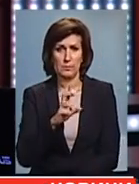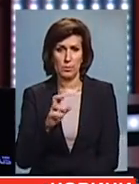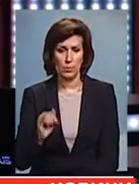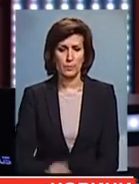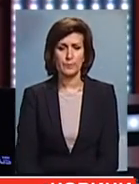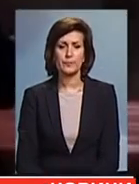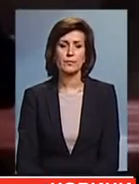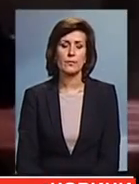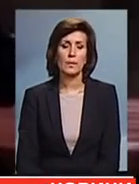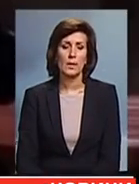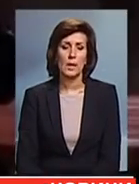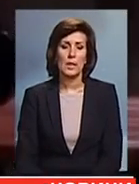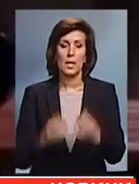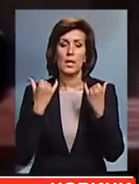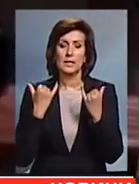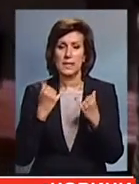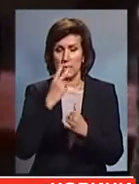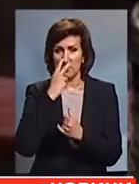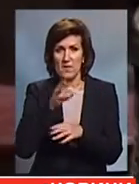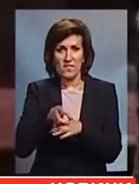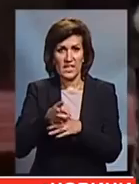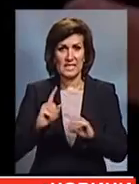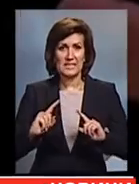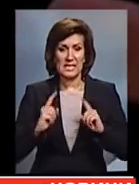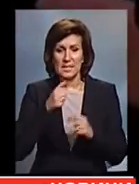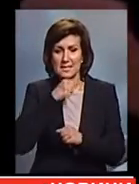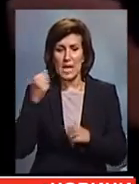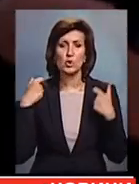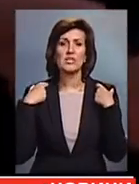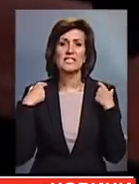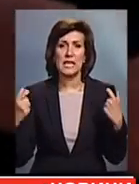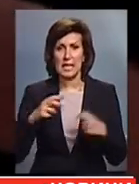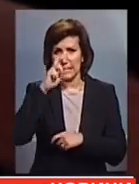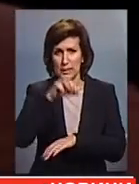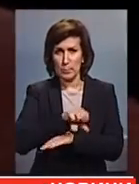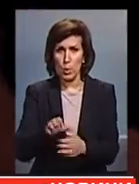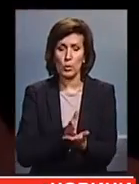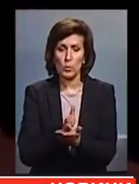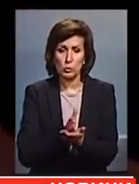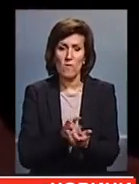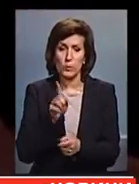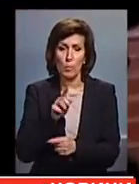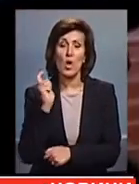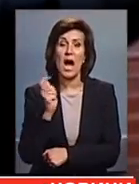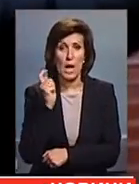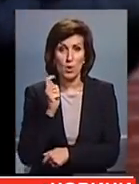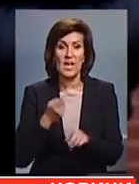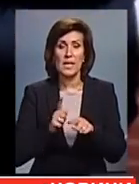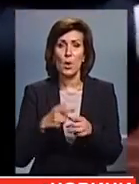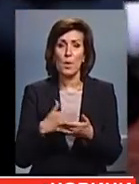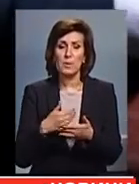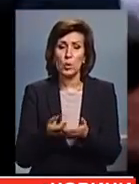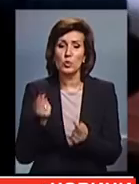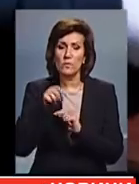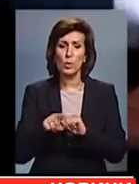СБУ. І зараз бачимо відео затримання старшого сержанта Держприкордонслужби у тому ж Харкові, якого